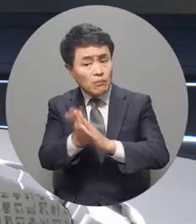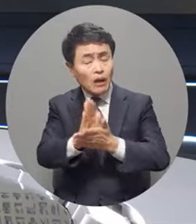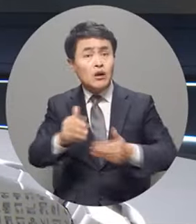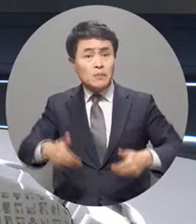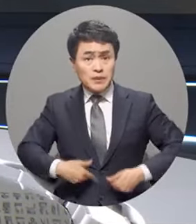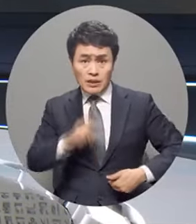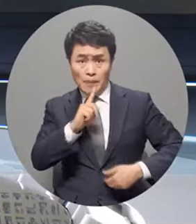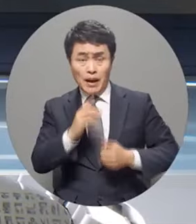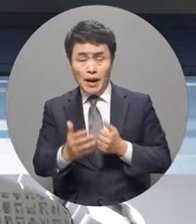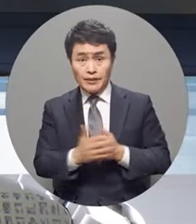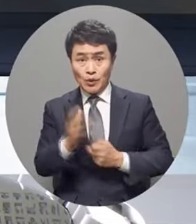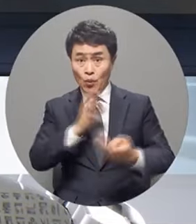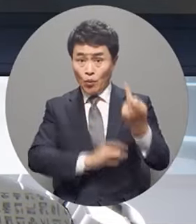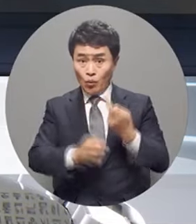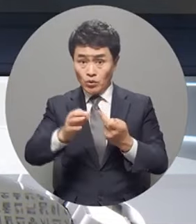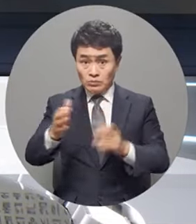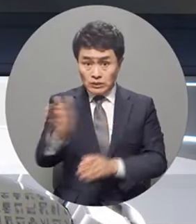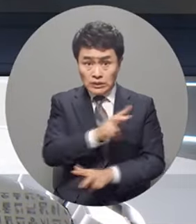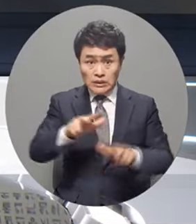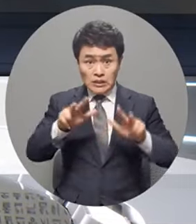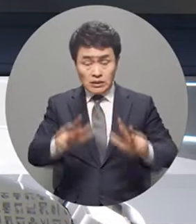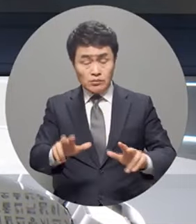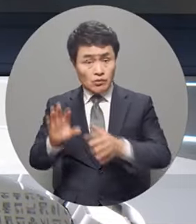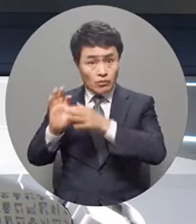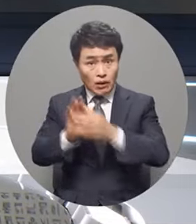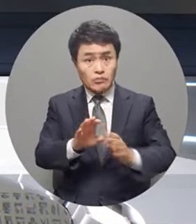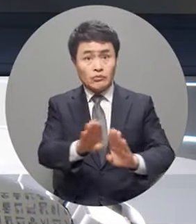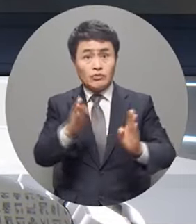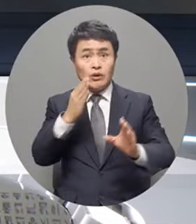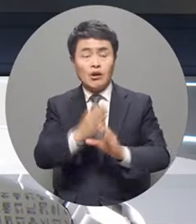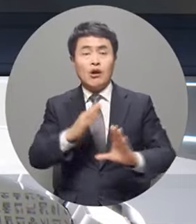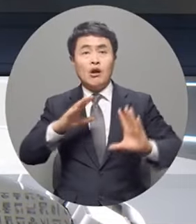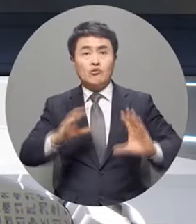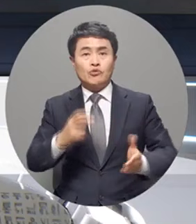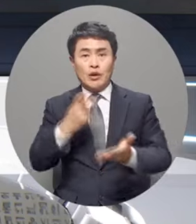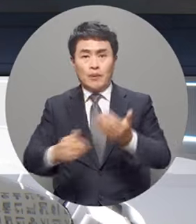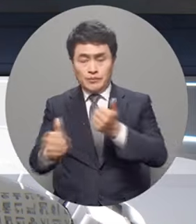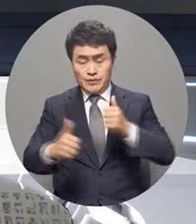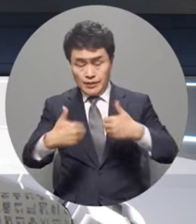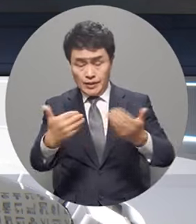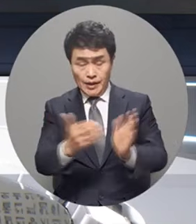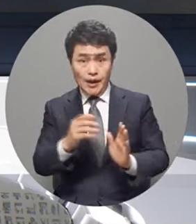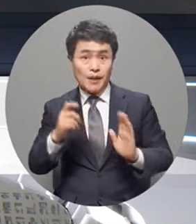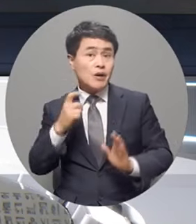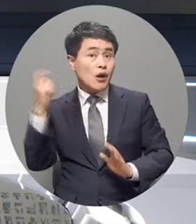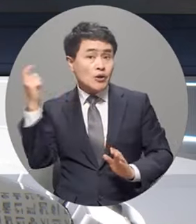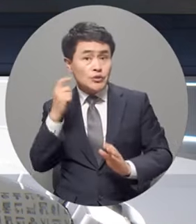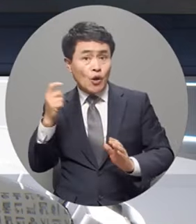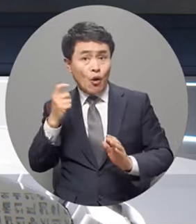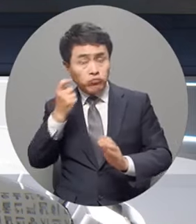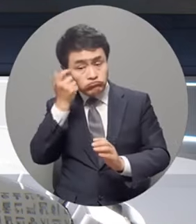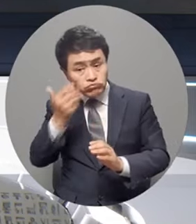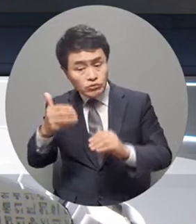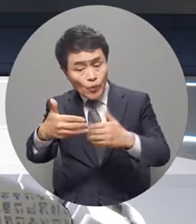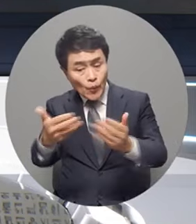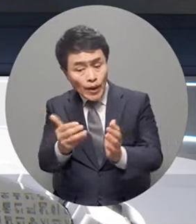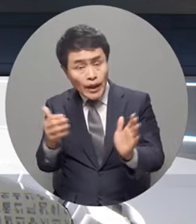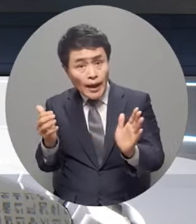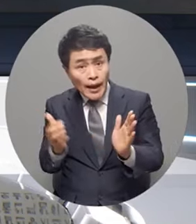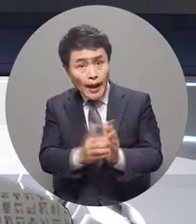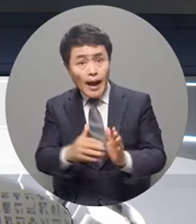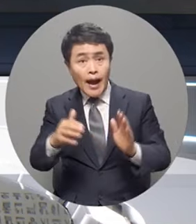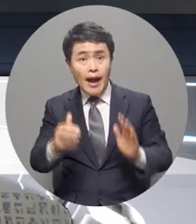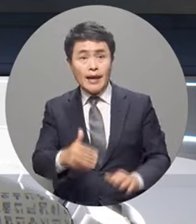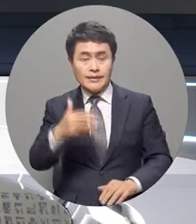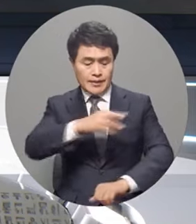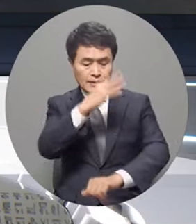오전부터 시작된 청문회는 지금도 열리고 있는데요 국회 법 사이는 청문회가 끝나면 최상병 특검법을 상정해 의결한다는